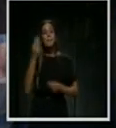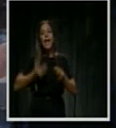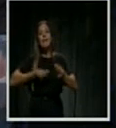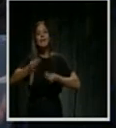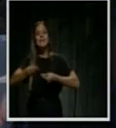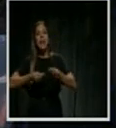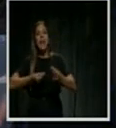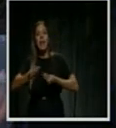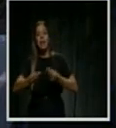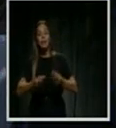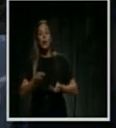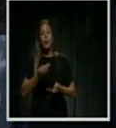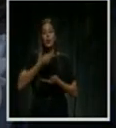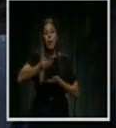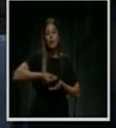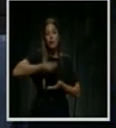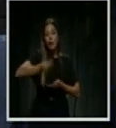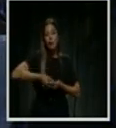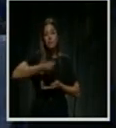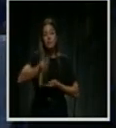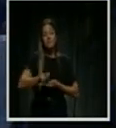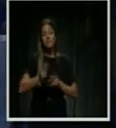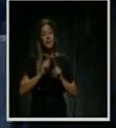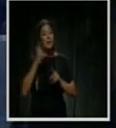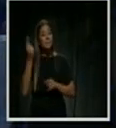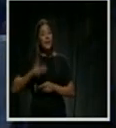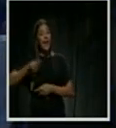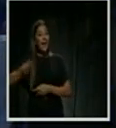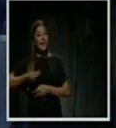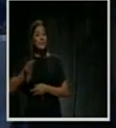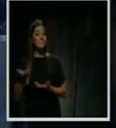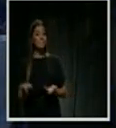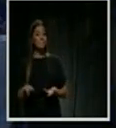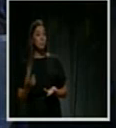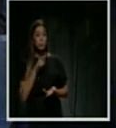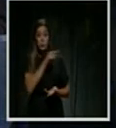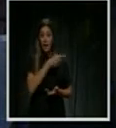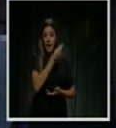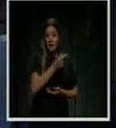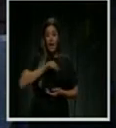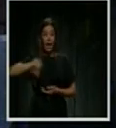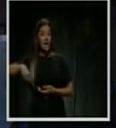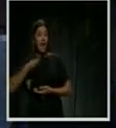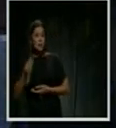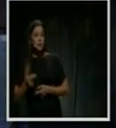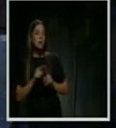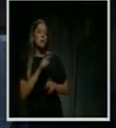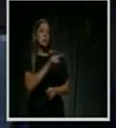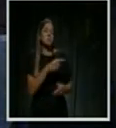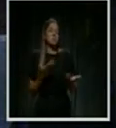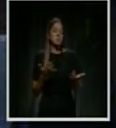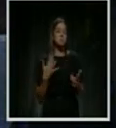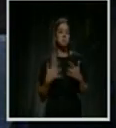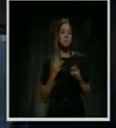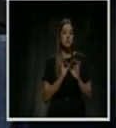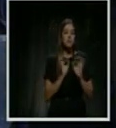jonfoq xi darba rridu inħallsuh. Però dak ma jinteressax għax ma jkunx għadu Prim Ministru problema